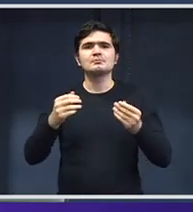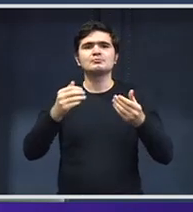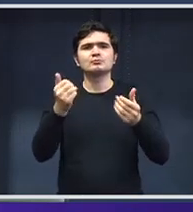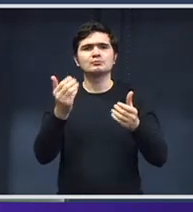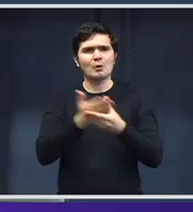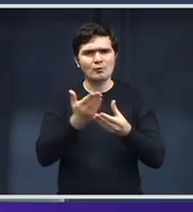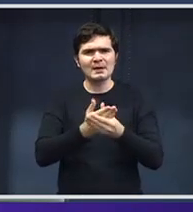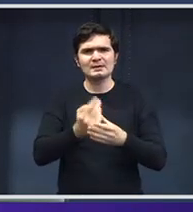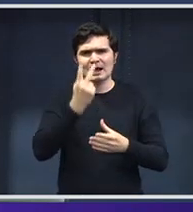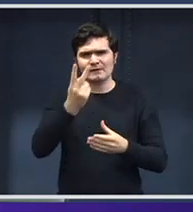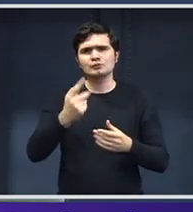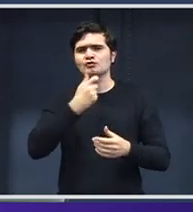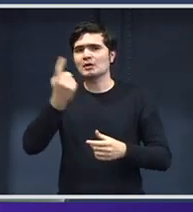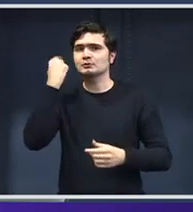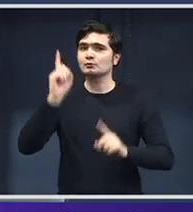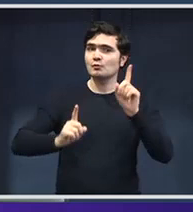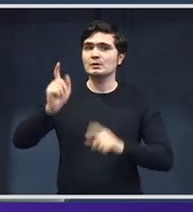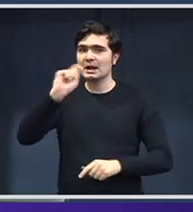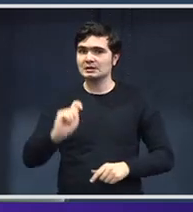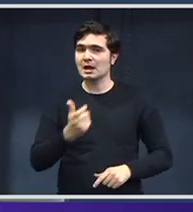Au existat țări care anul trecut